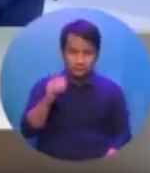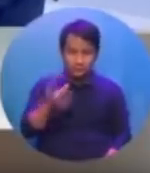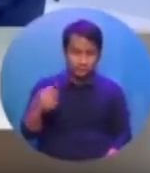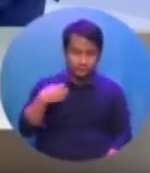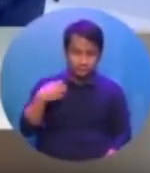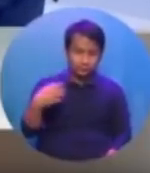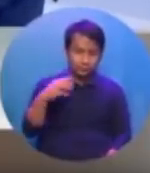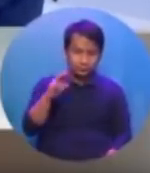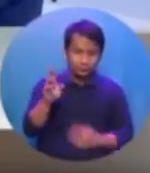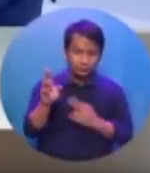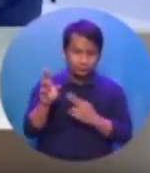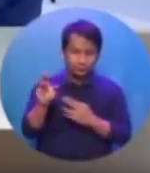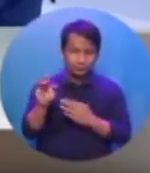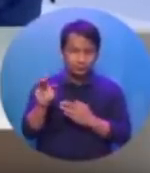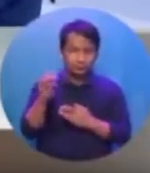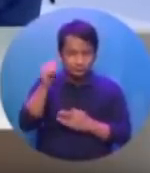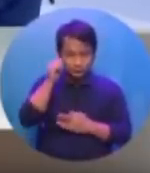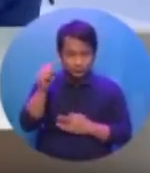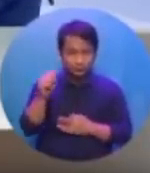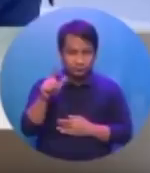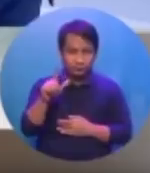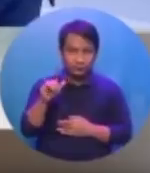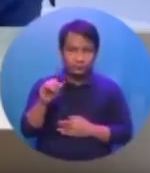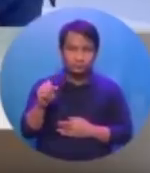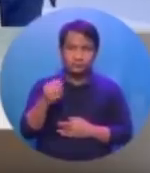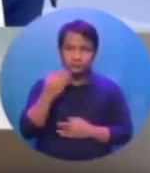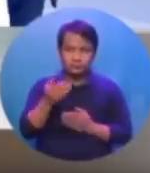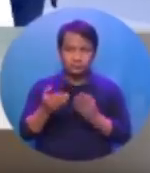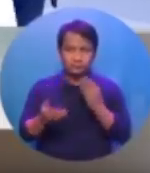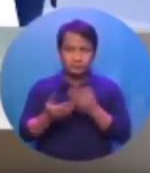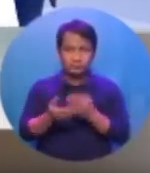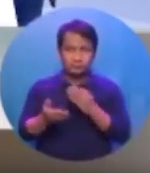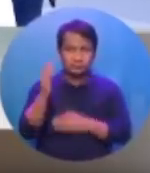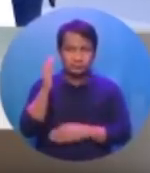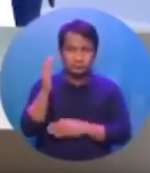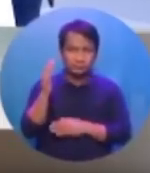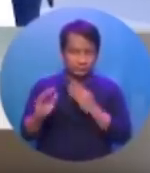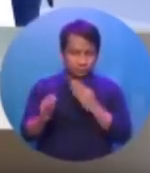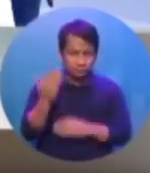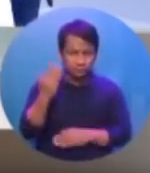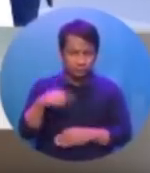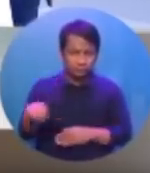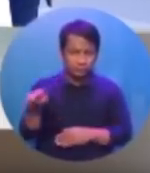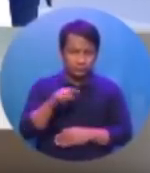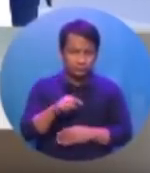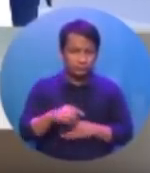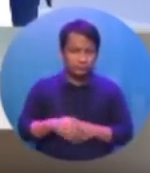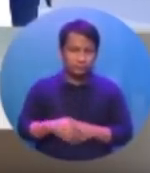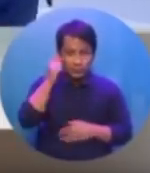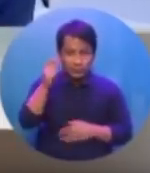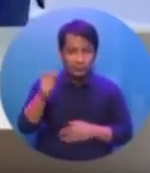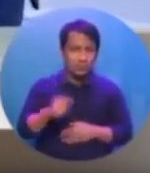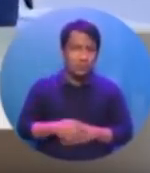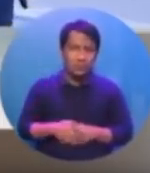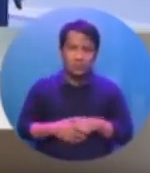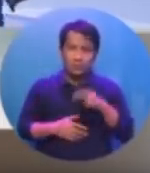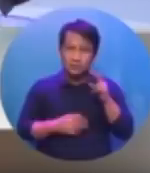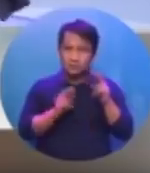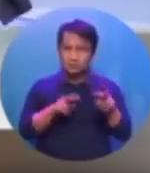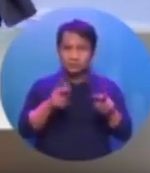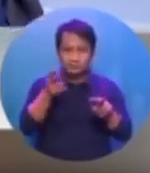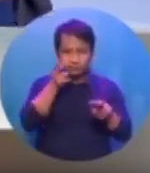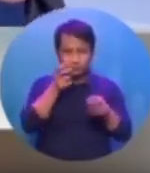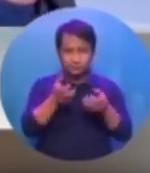ng Maramag, Bukidnon. Colonel Ali, magandang umaga po, sir, Colonel. Yes, sir. Magandang umaga, sir. Sir Rafi po. Kanina po kayo